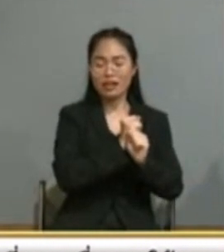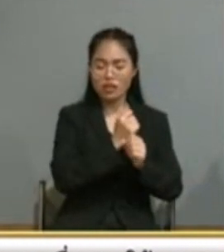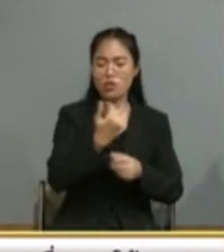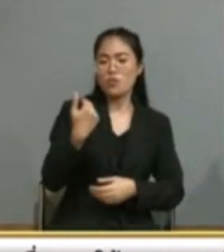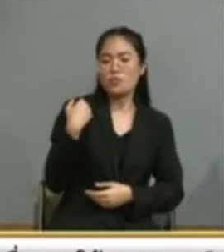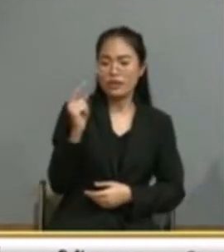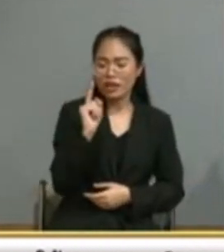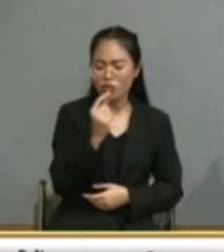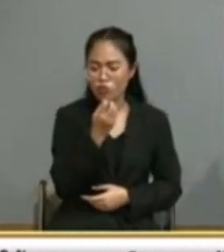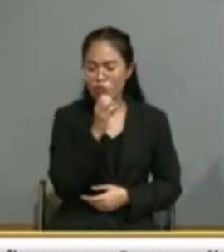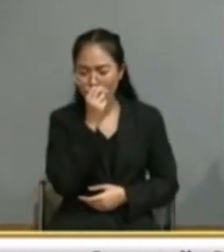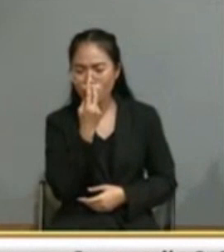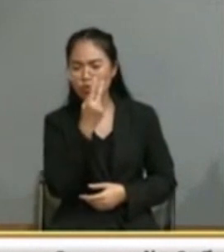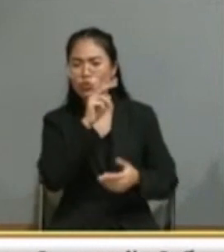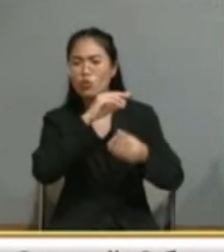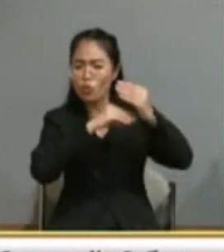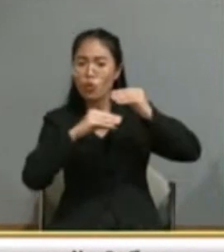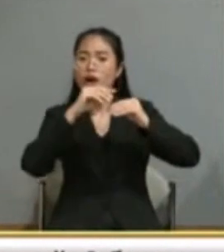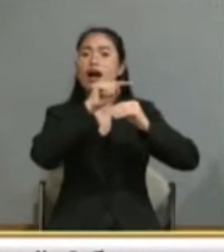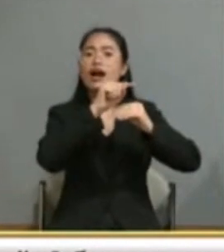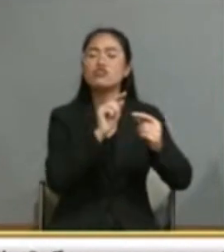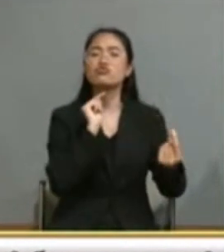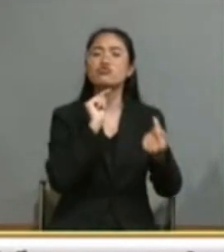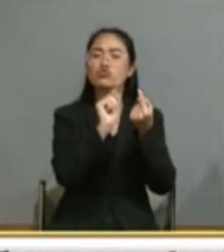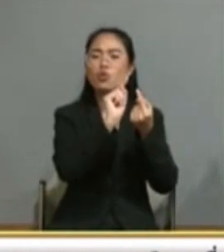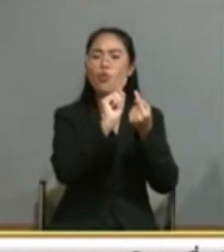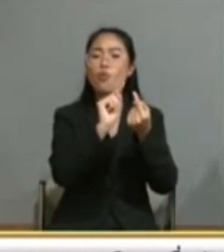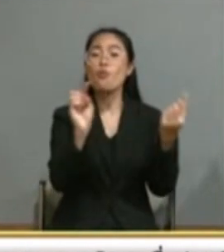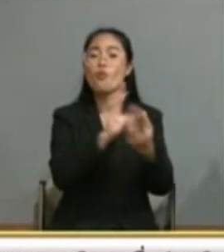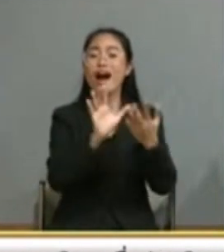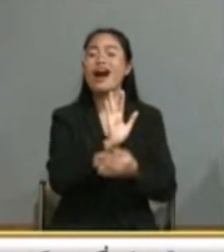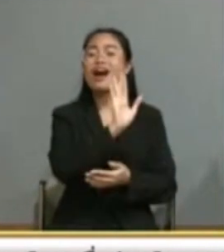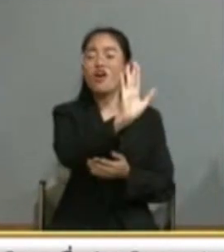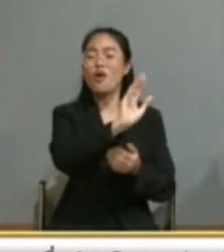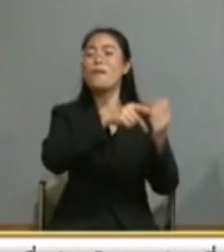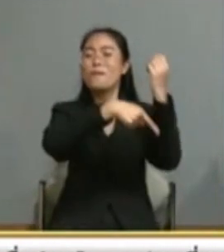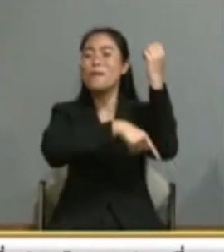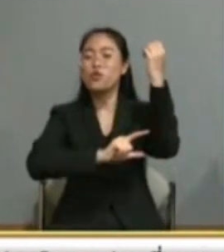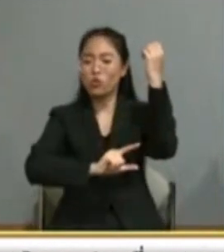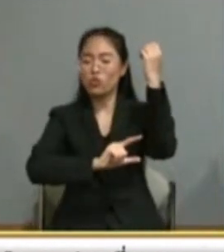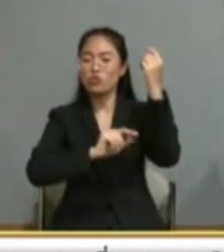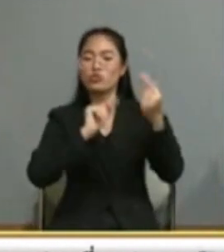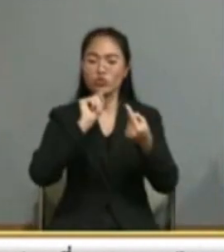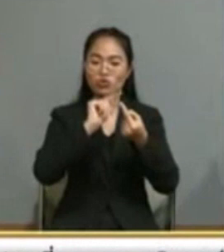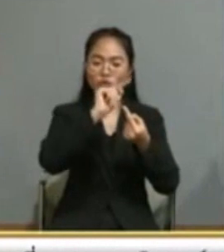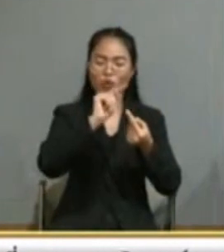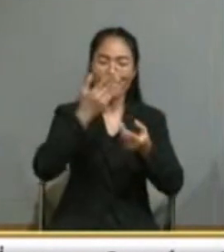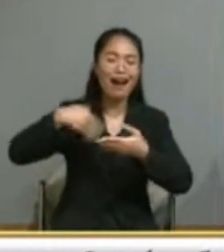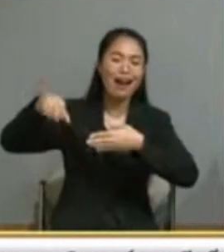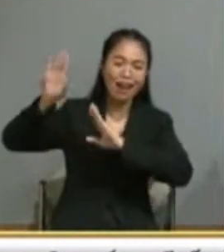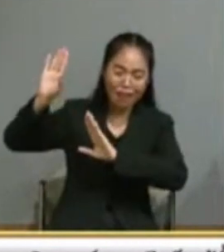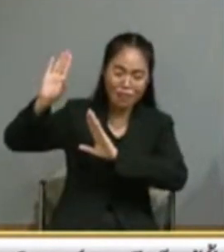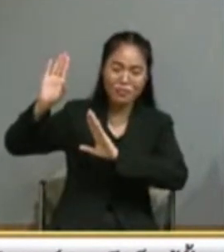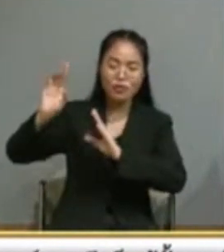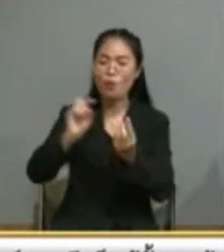เราได้มีความใ่ใจแล้วก็นำเอาวัฒนธรรมที่สวยสดงดงามของหนงตลุงหรอวมาโน